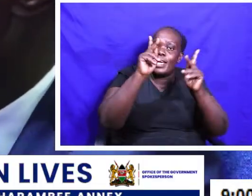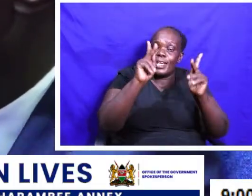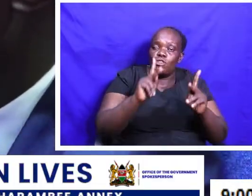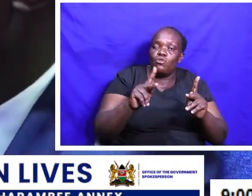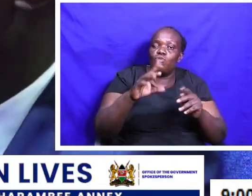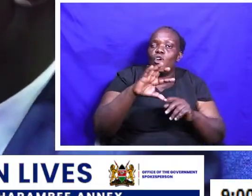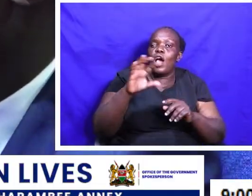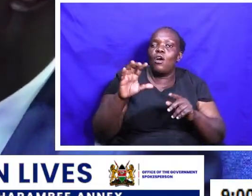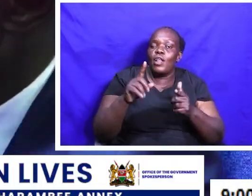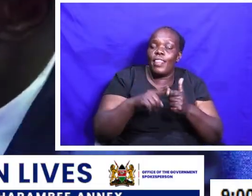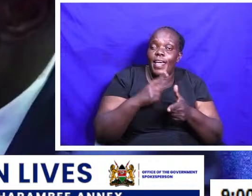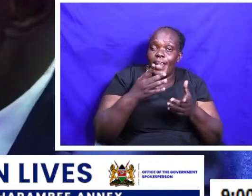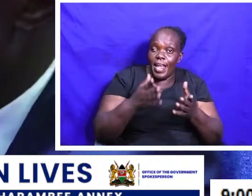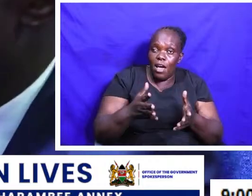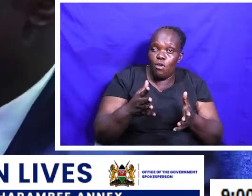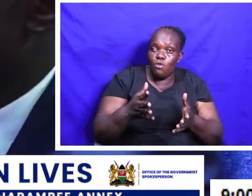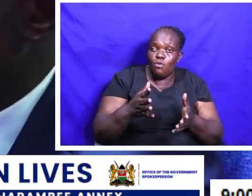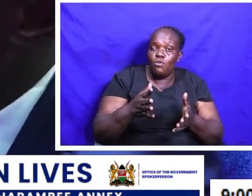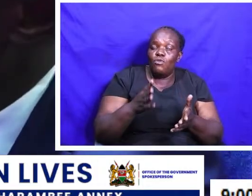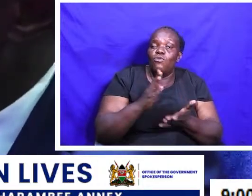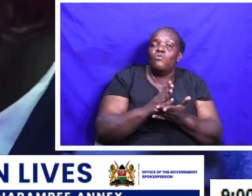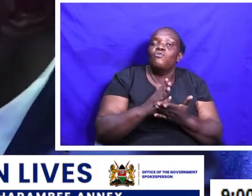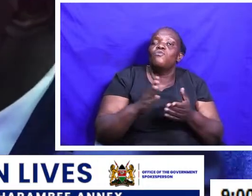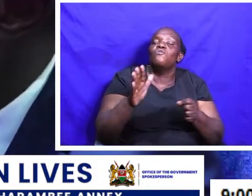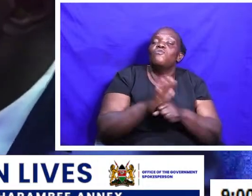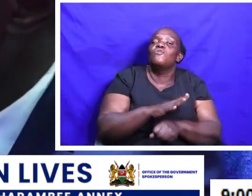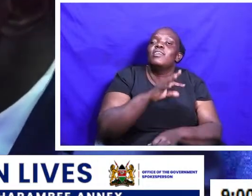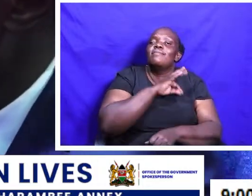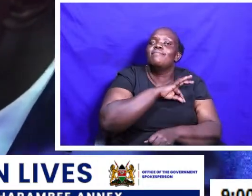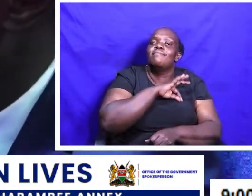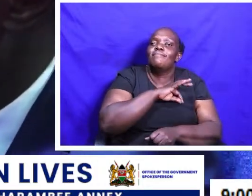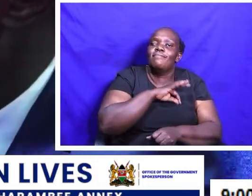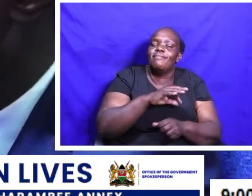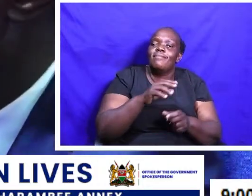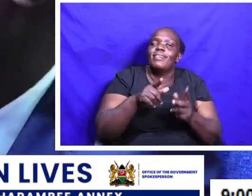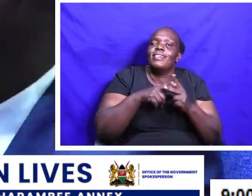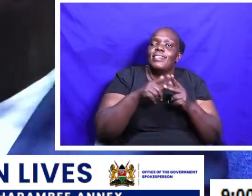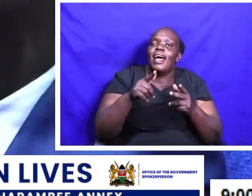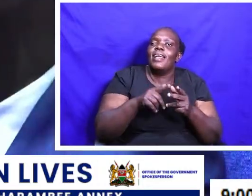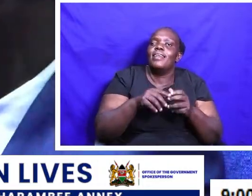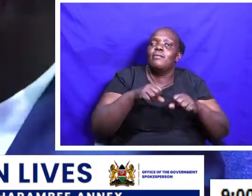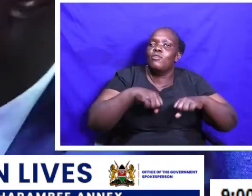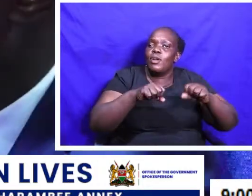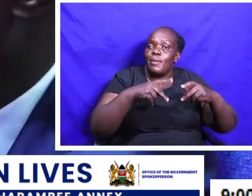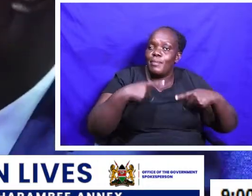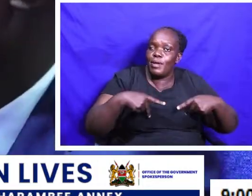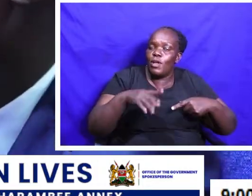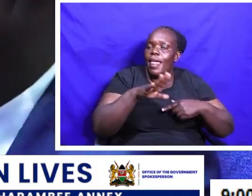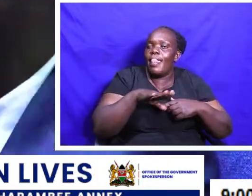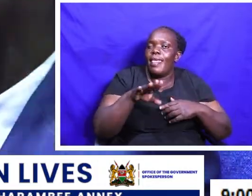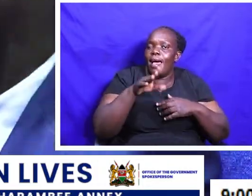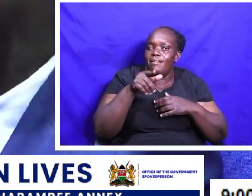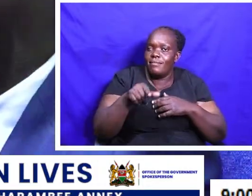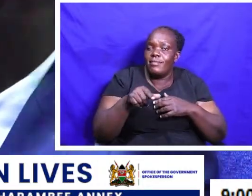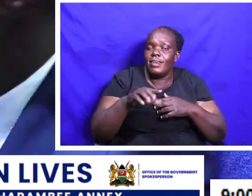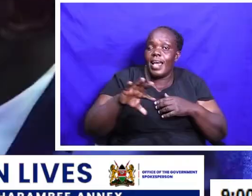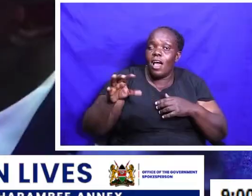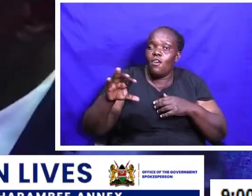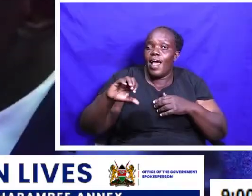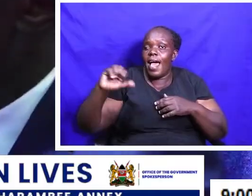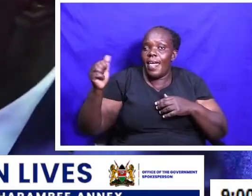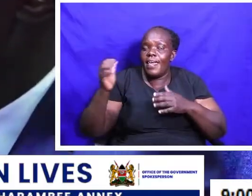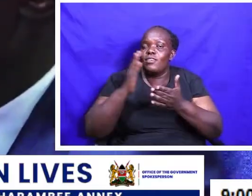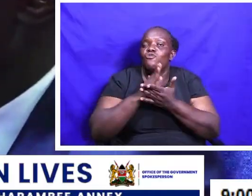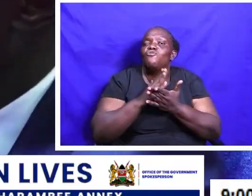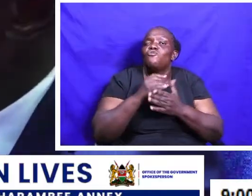Kisumu County. So na pia it's a source of income generating kwa watu wa bodaboda katika hiyo region. Utapata zile